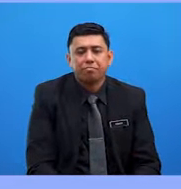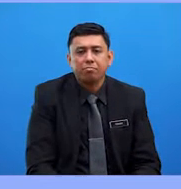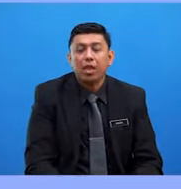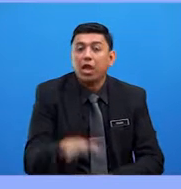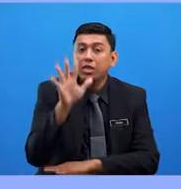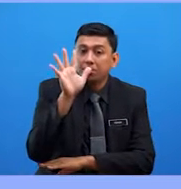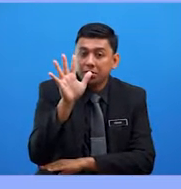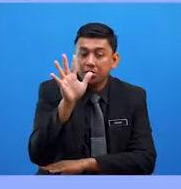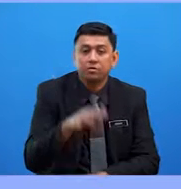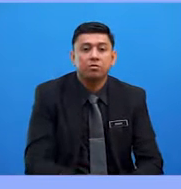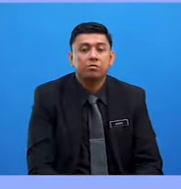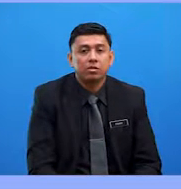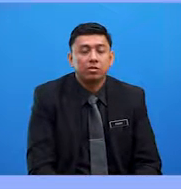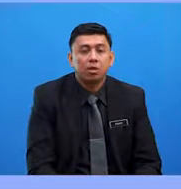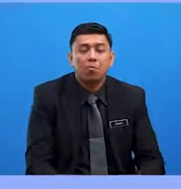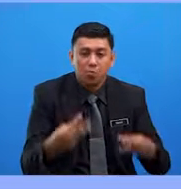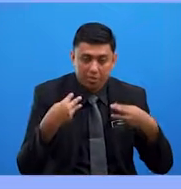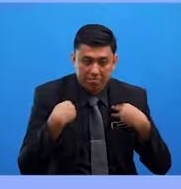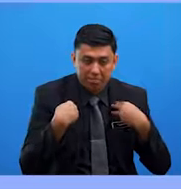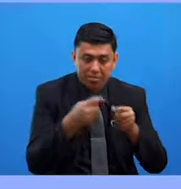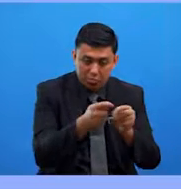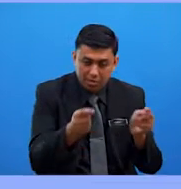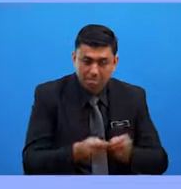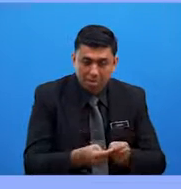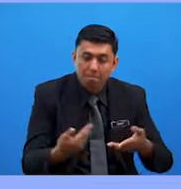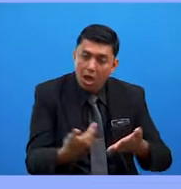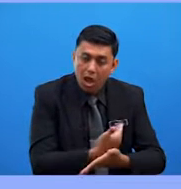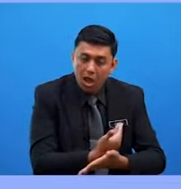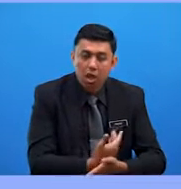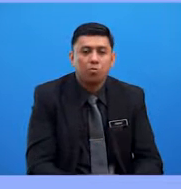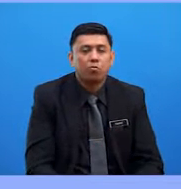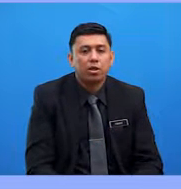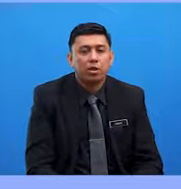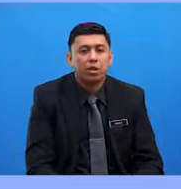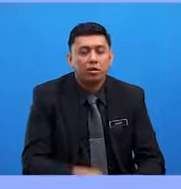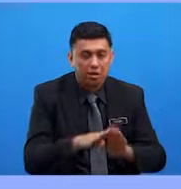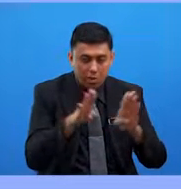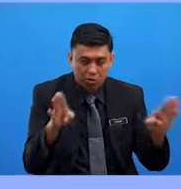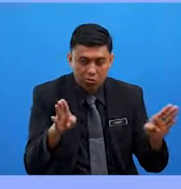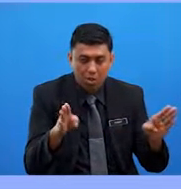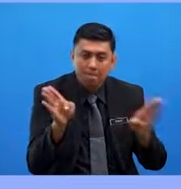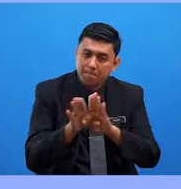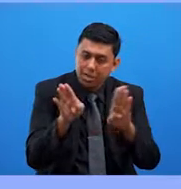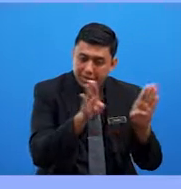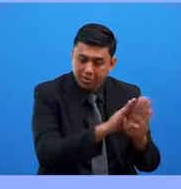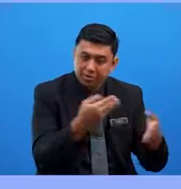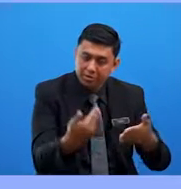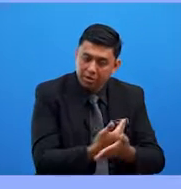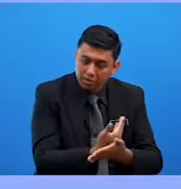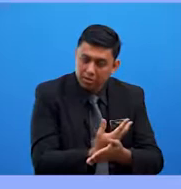Yang kelima, mewujudkan penempatan baharu di mana pembukaan bandar baharu dan